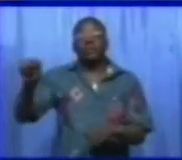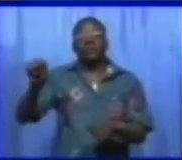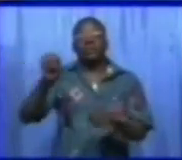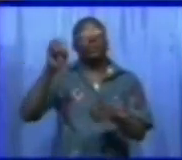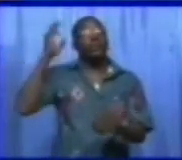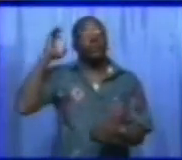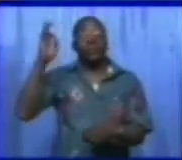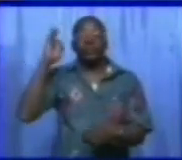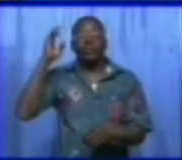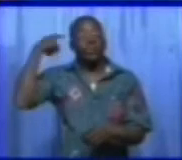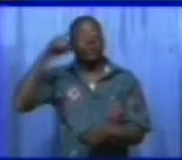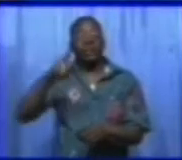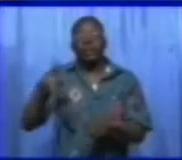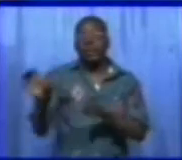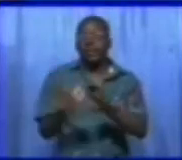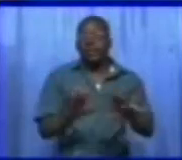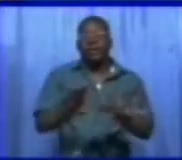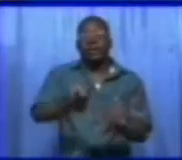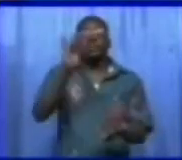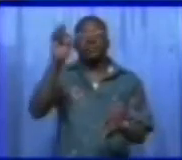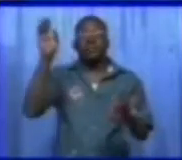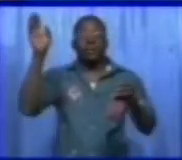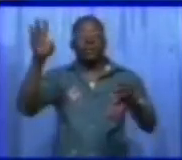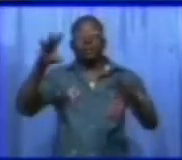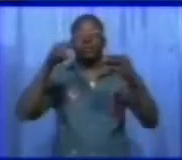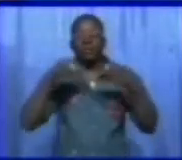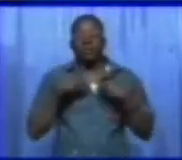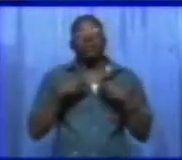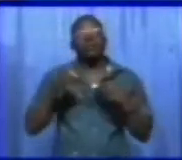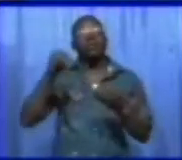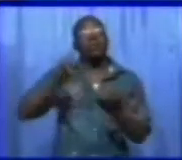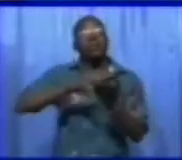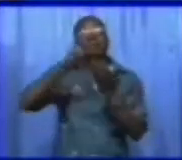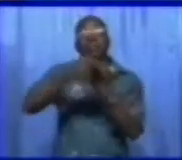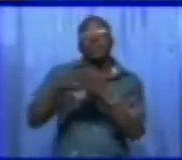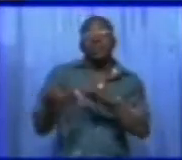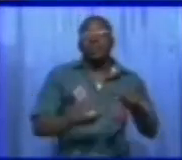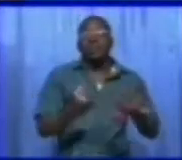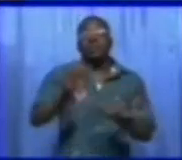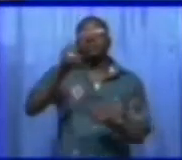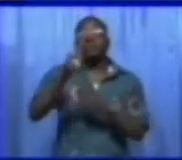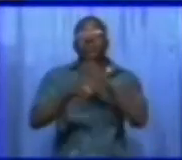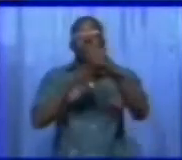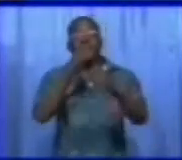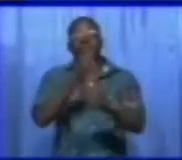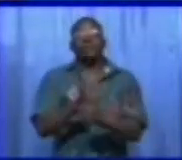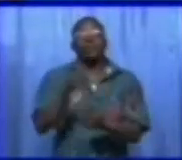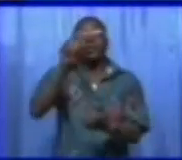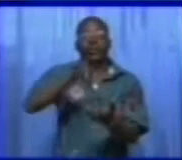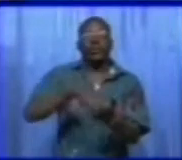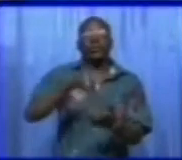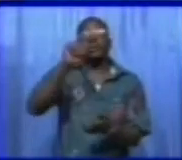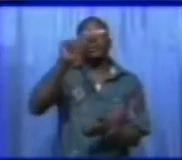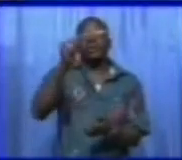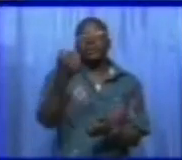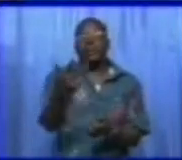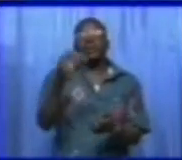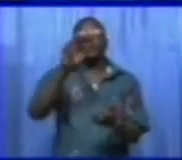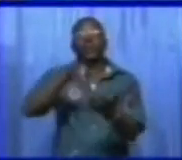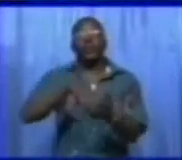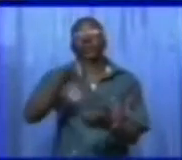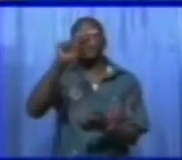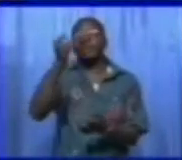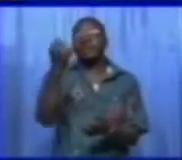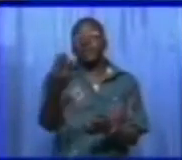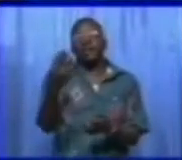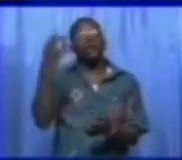place en 2010 a élaboré et validé un plan d'action triennal couvrant la période 2013-2016. Et de ce plan